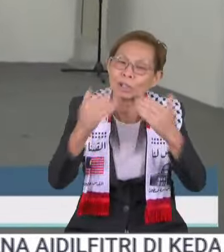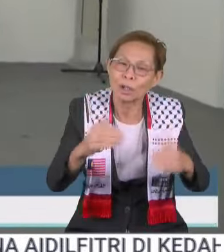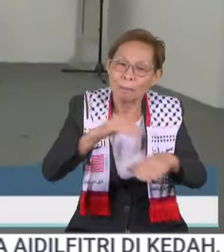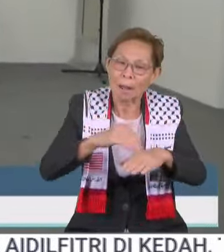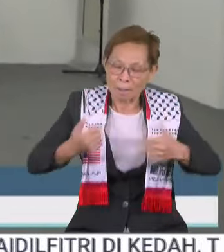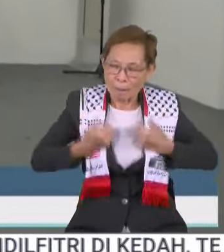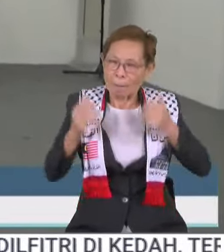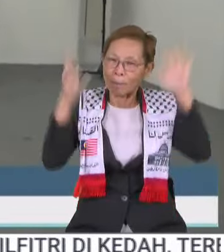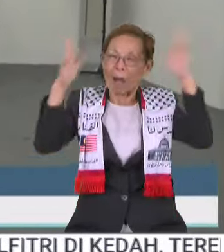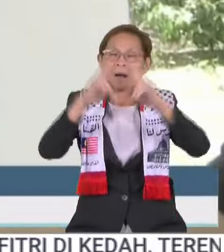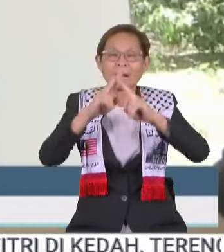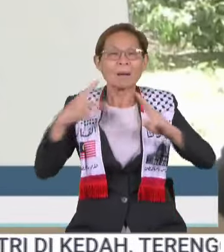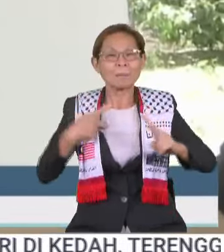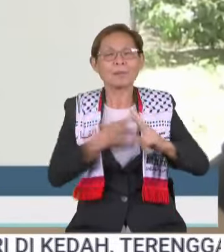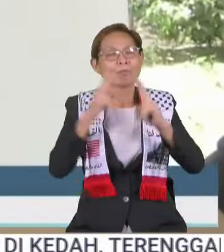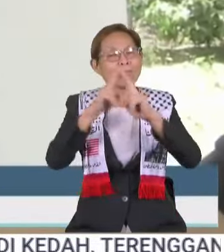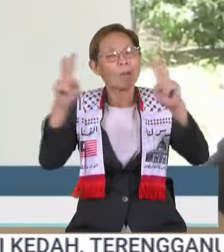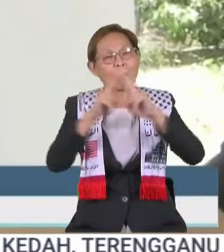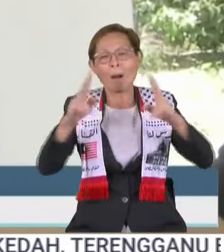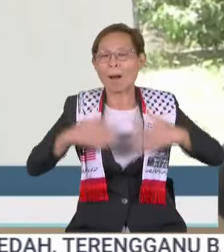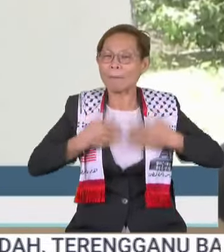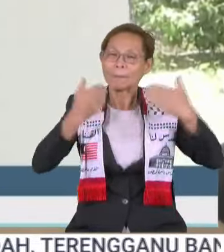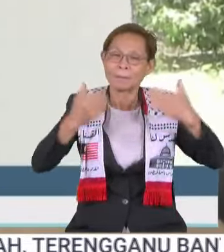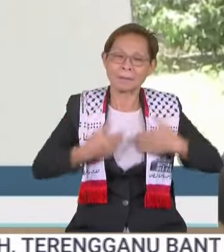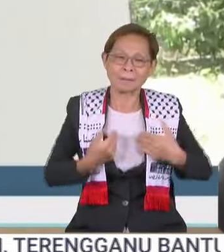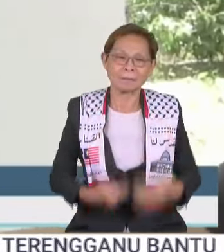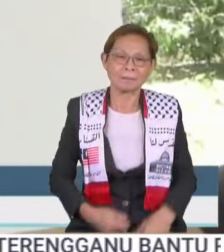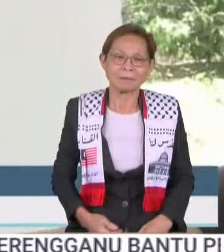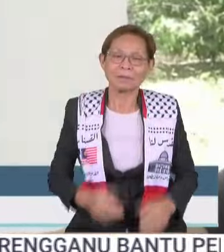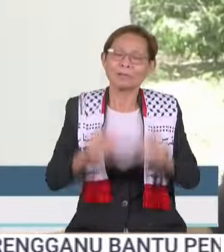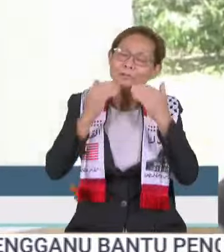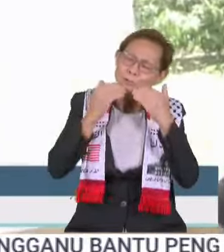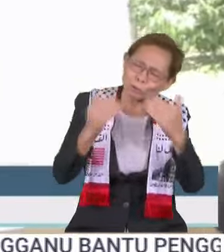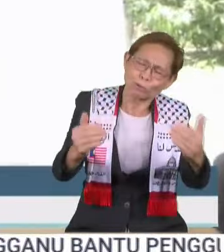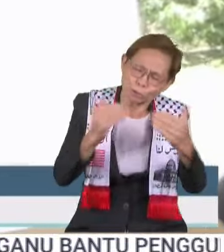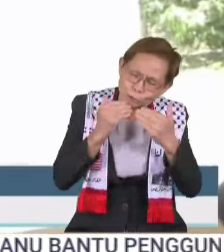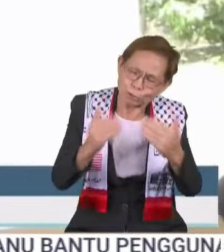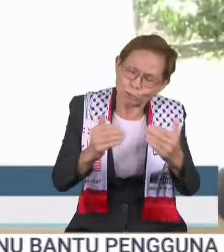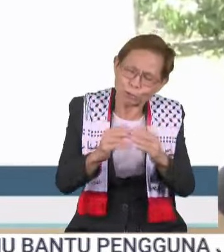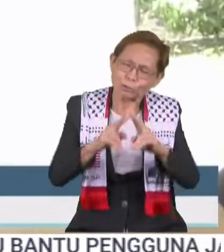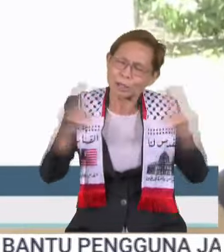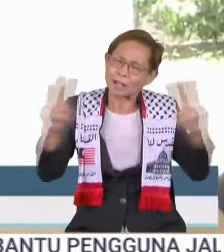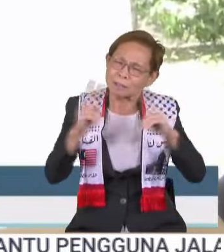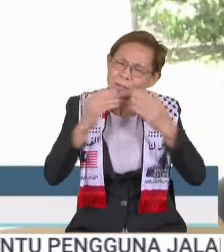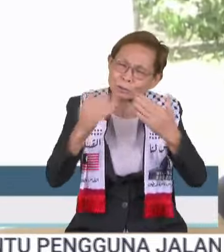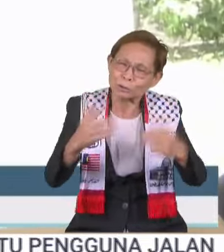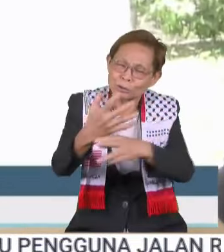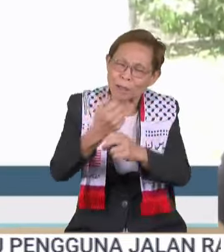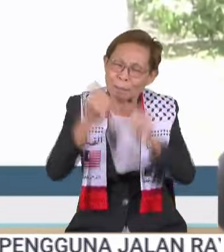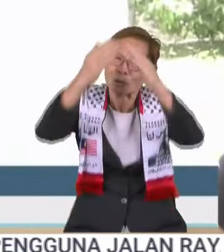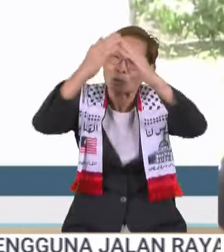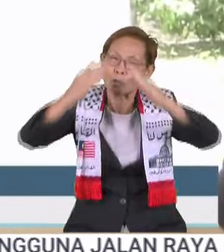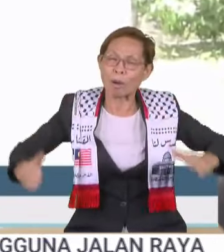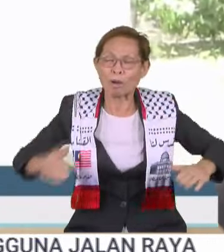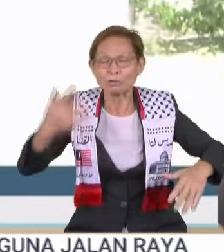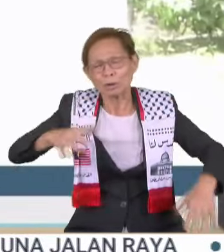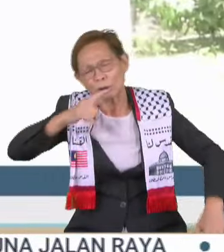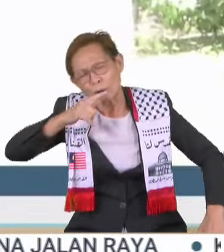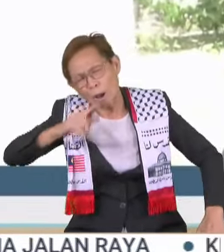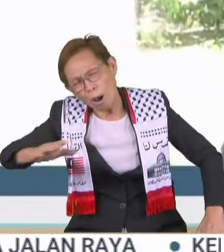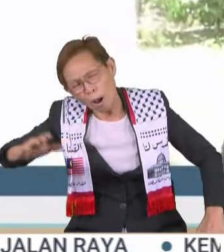ini kami sangat bergembira. Alhamdulillah bersyukur, sangat-sangat bersyukur dapat macam begini. Lama sudah